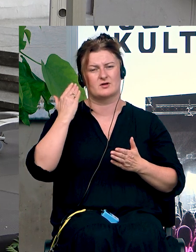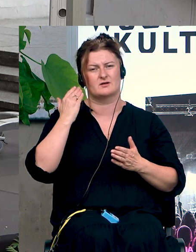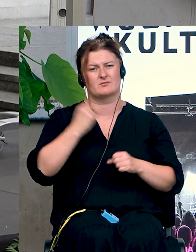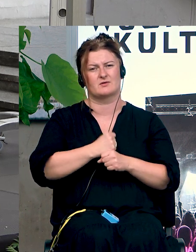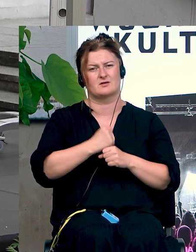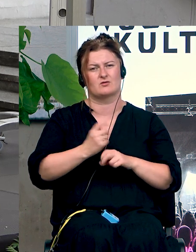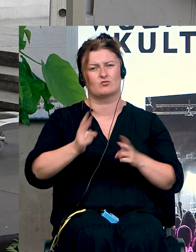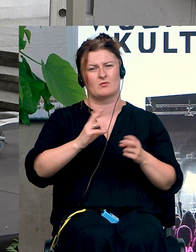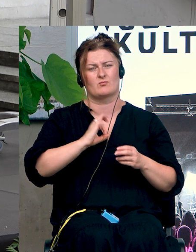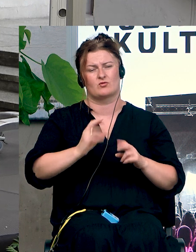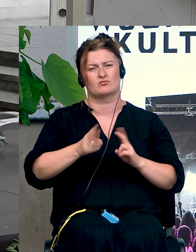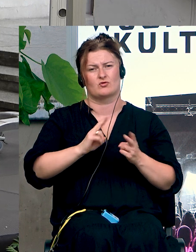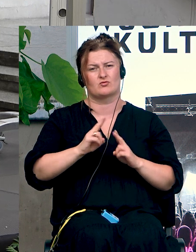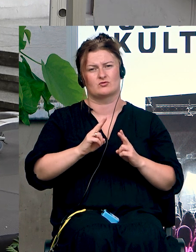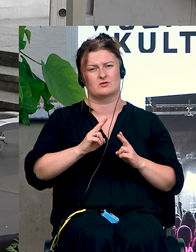пам'ятаєш?», яка написана від особи